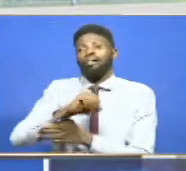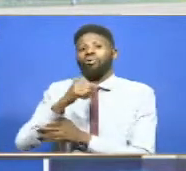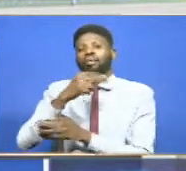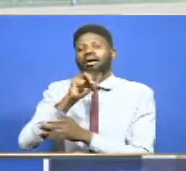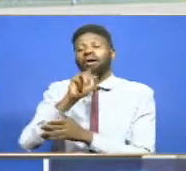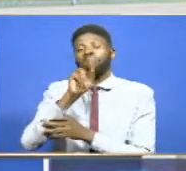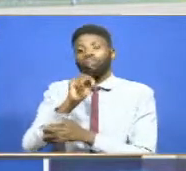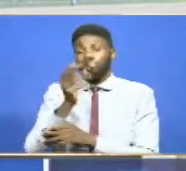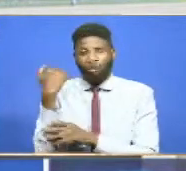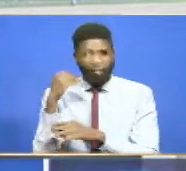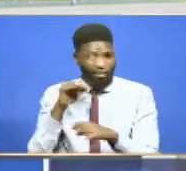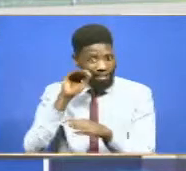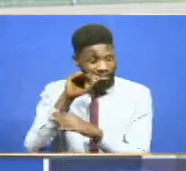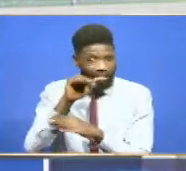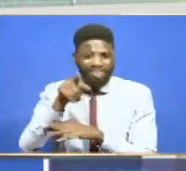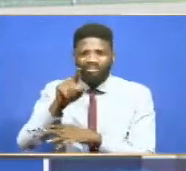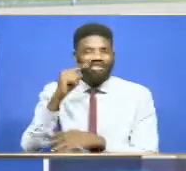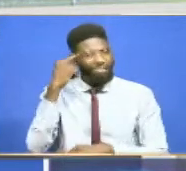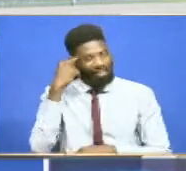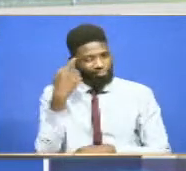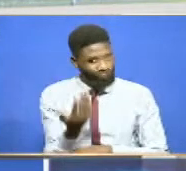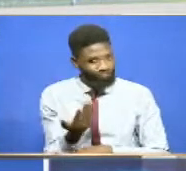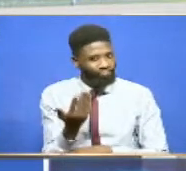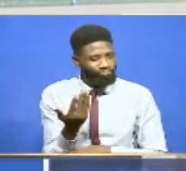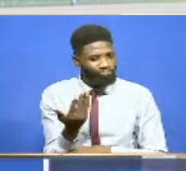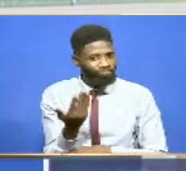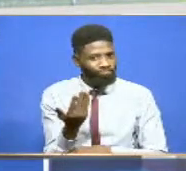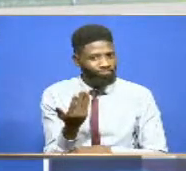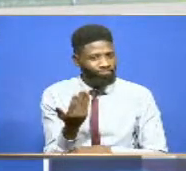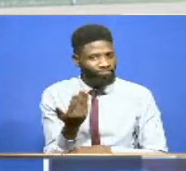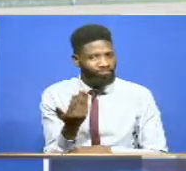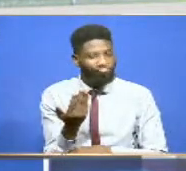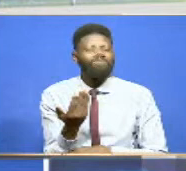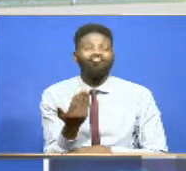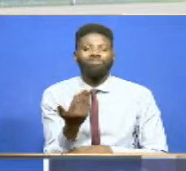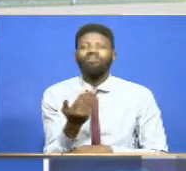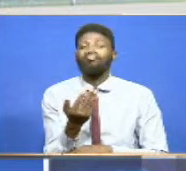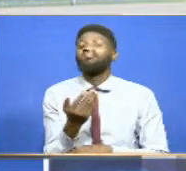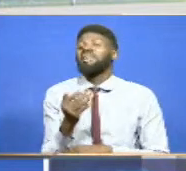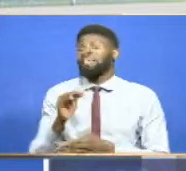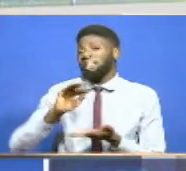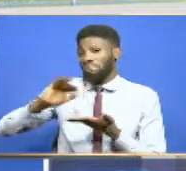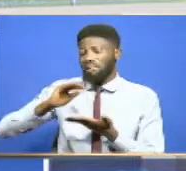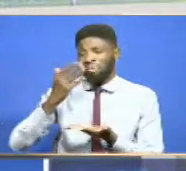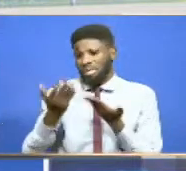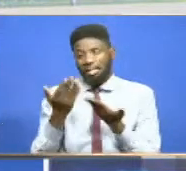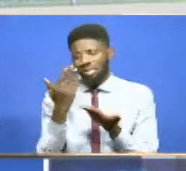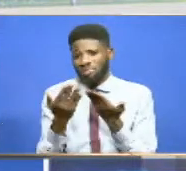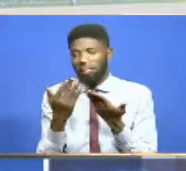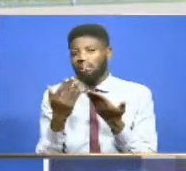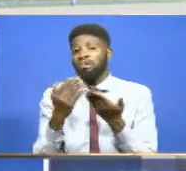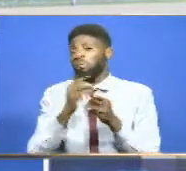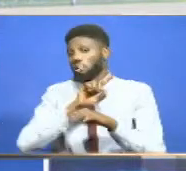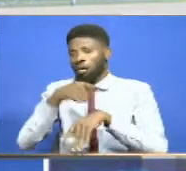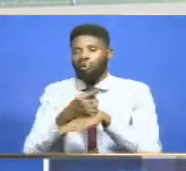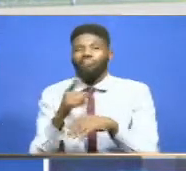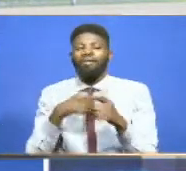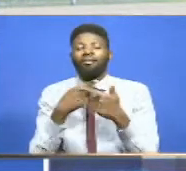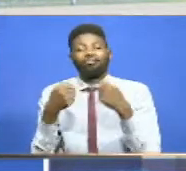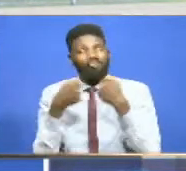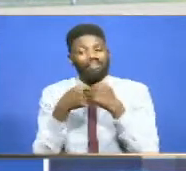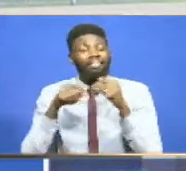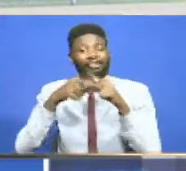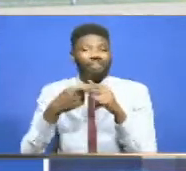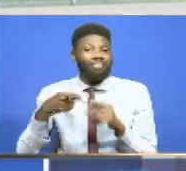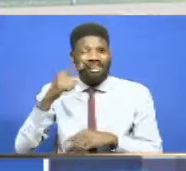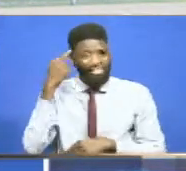ni upi? Ni dakika takriban lisali moja ama chini ya lisali moja hivi mechi hiyo ianze. Ubashiri wako ni upi?